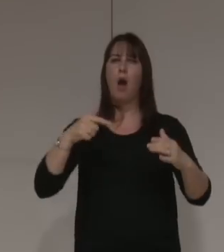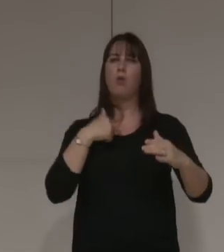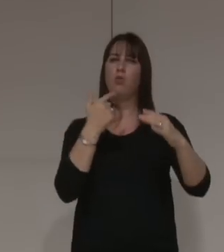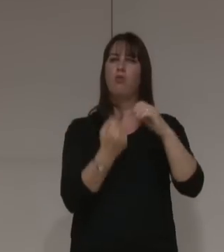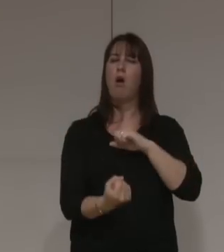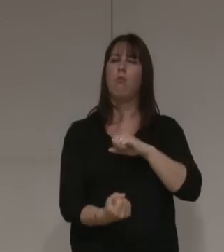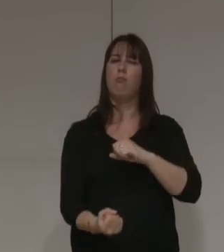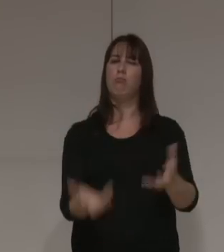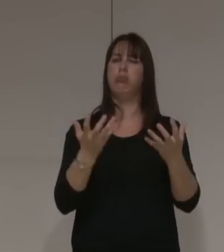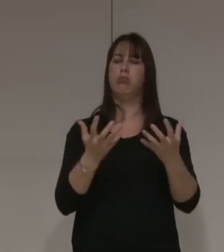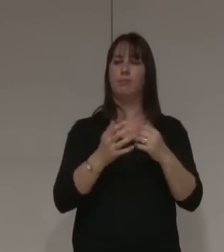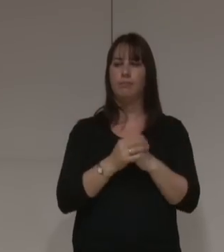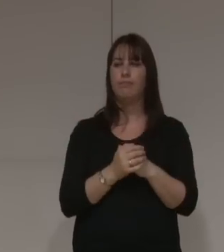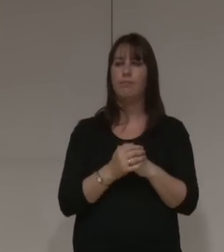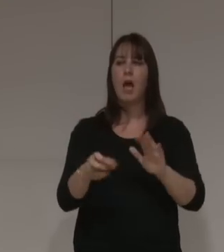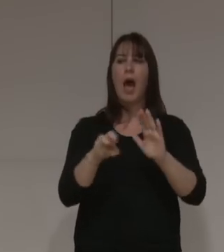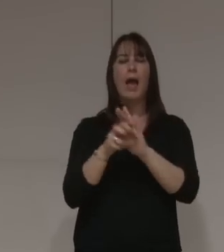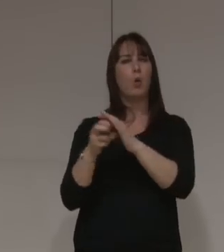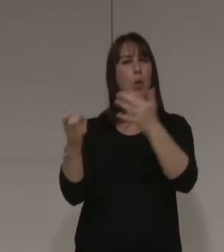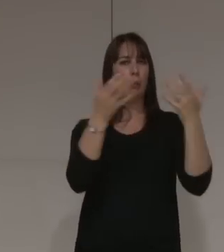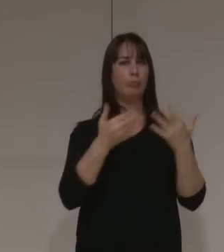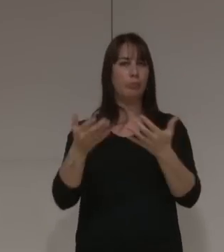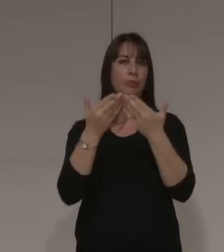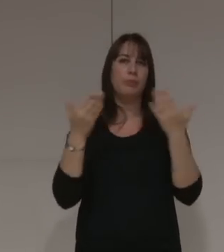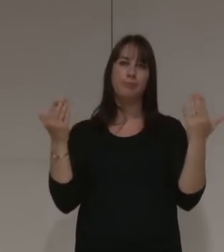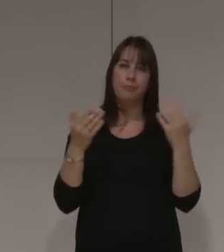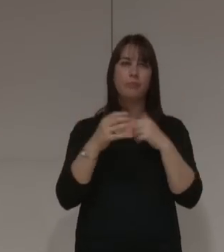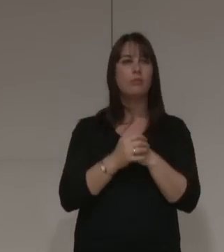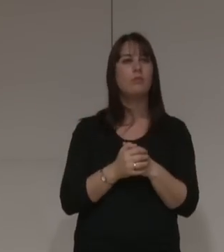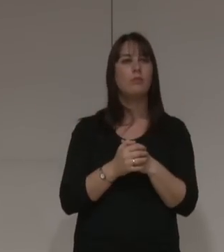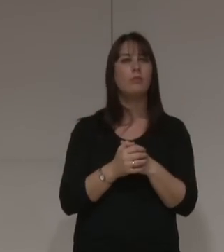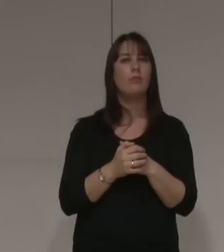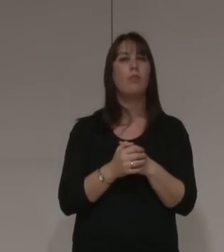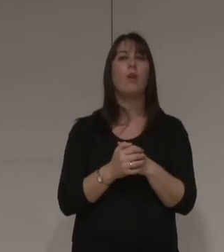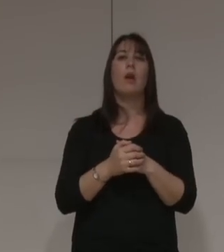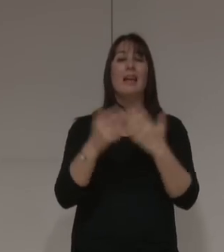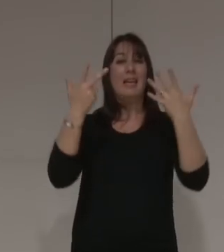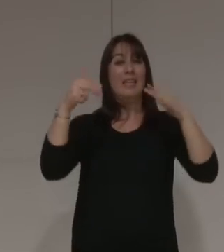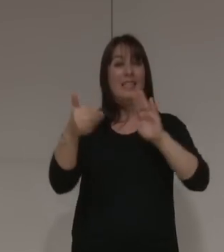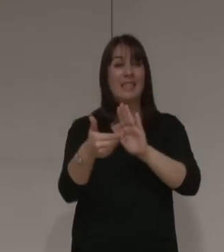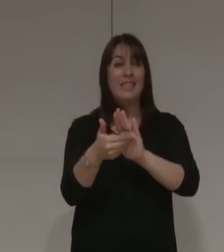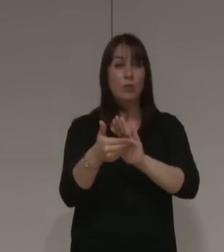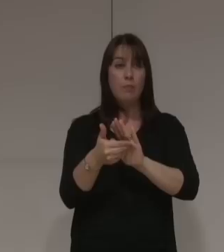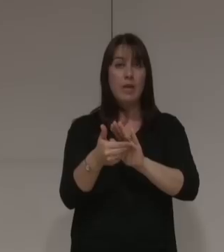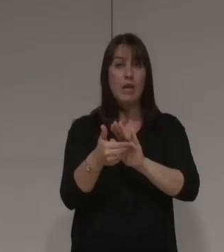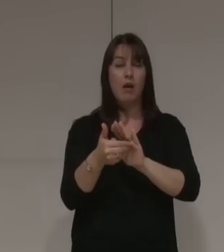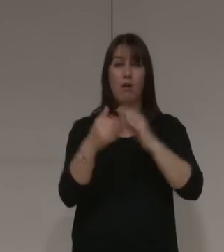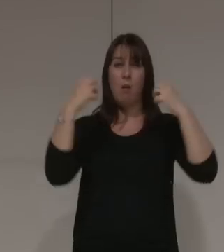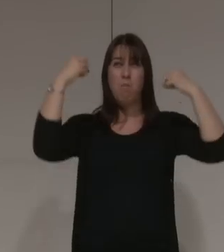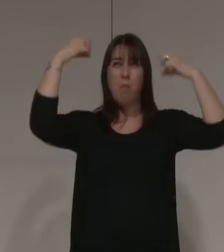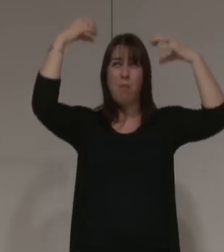quelques chiffres à Grenoble l'éclairage public c'est plus de 18000 points